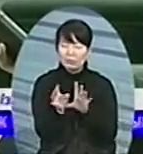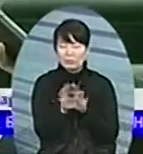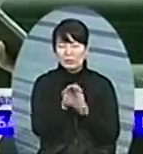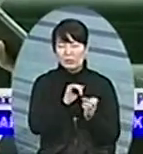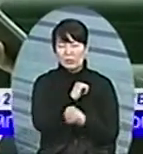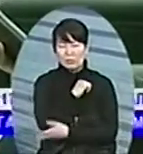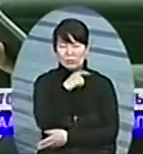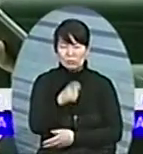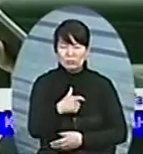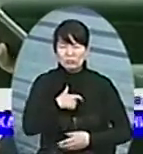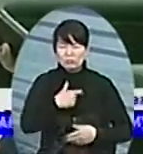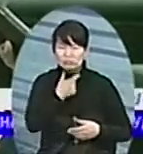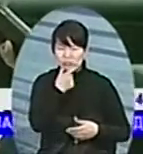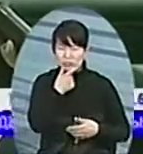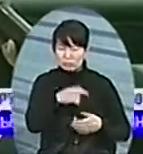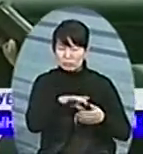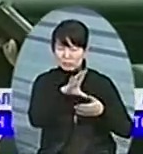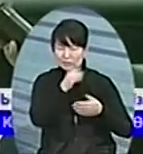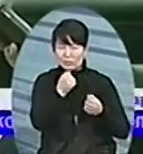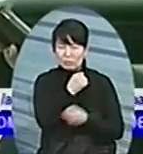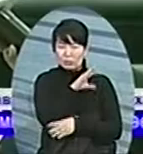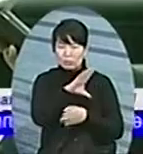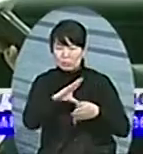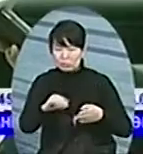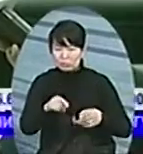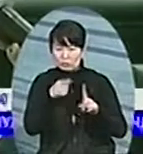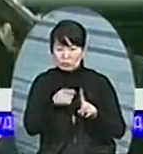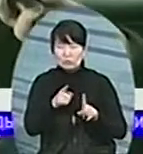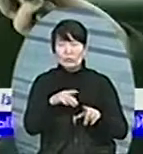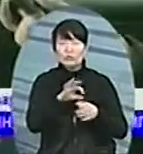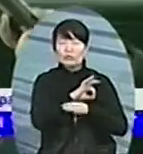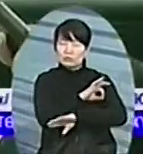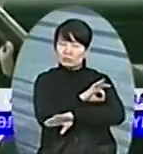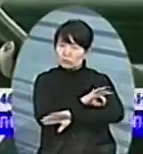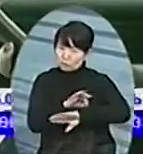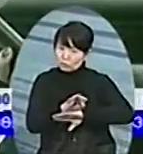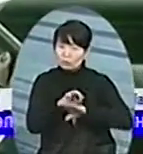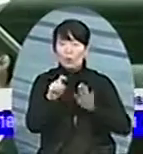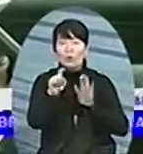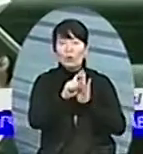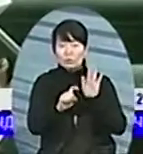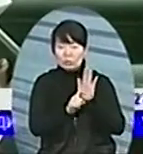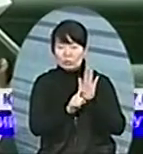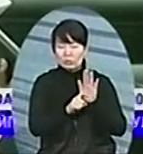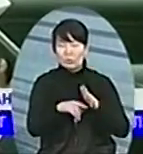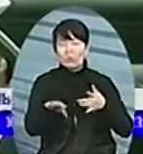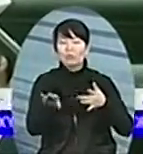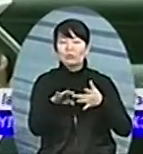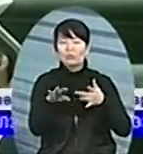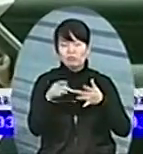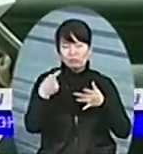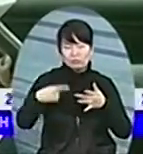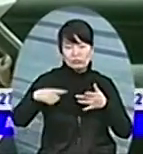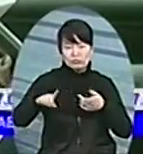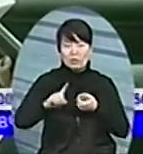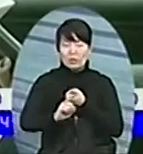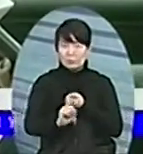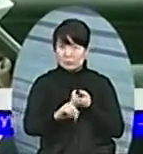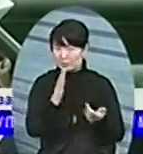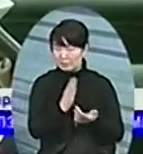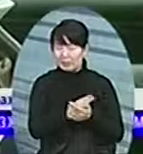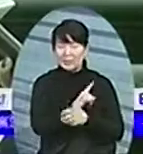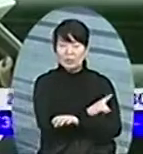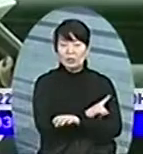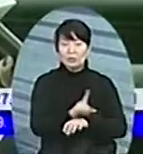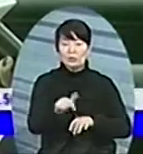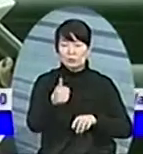тэгэхээр энэ бүх одоо ядуурлыг бууруулахад зориулж гаргаж байгаа төсөл хөтөлбөрүүд маань илүү одоо дундаж бүлэгт үйлчлэхэд энэ гэсэн ийм